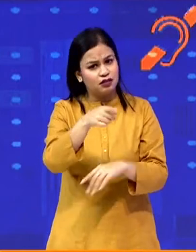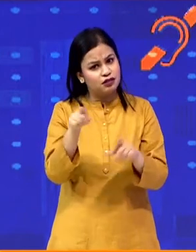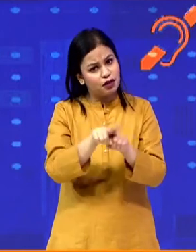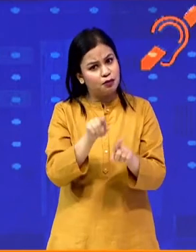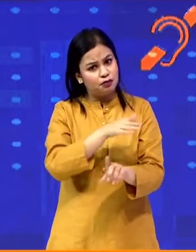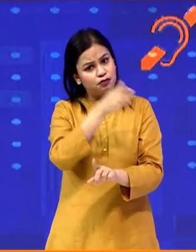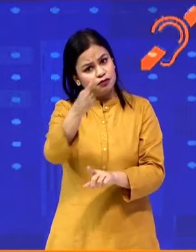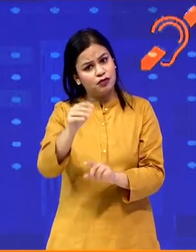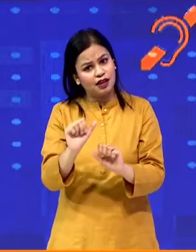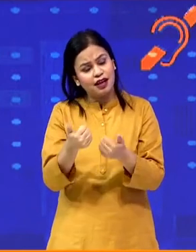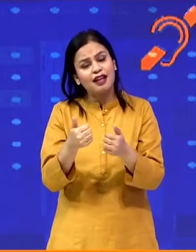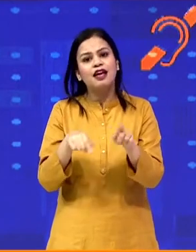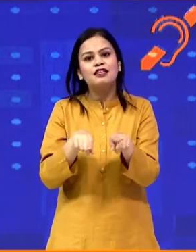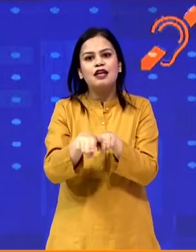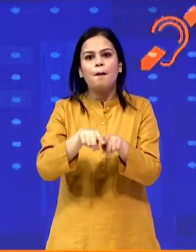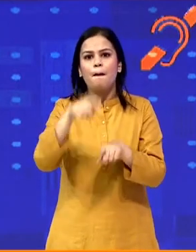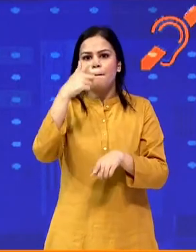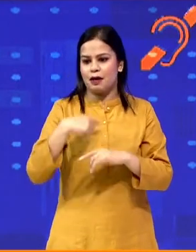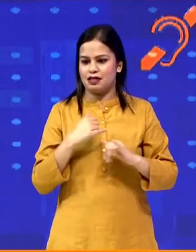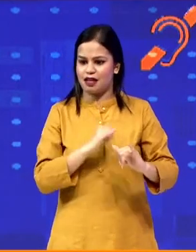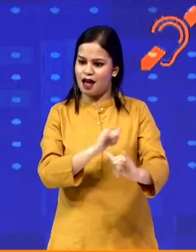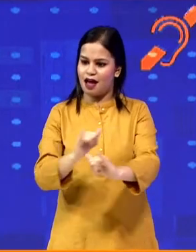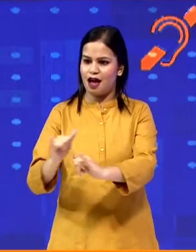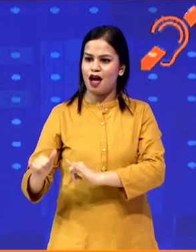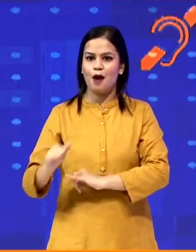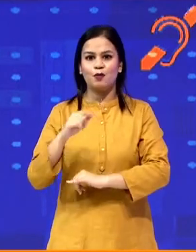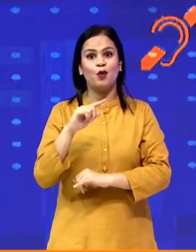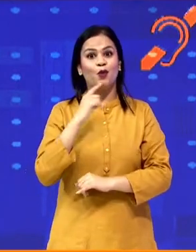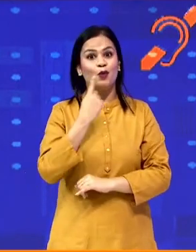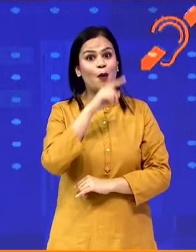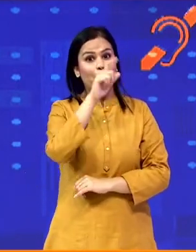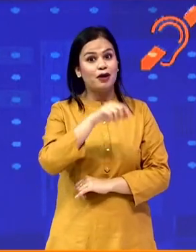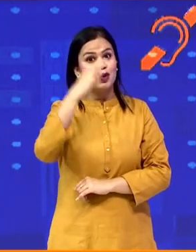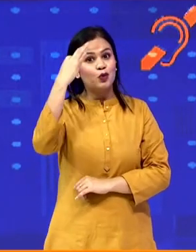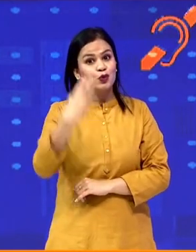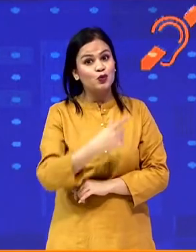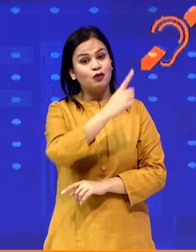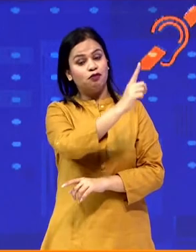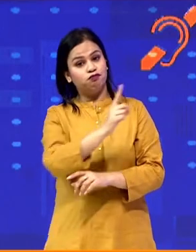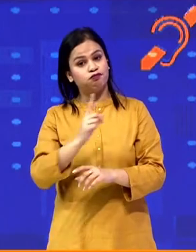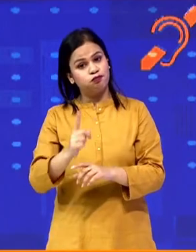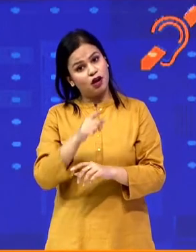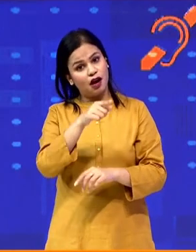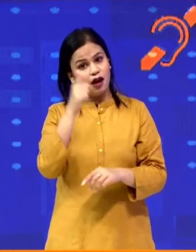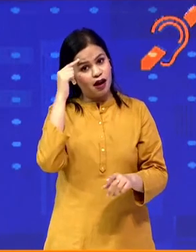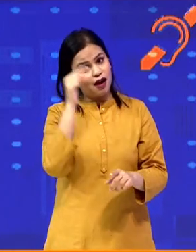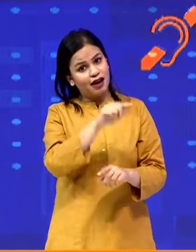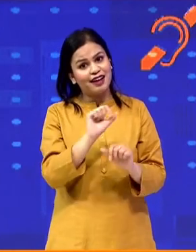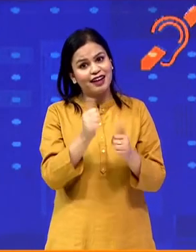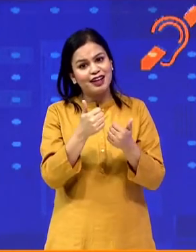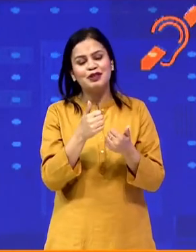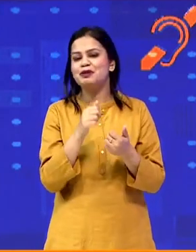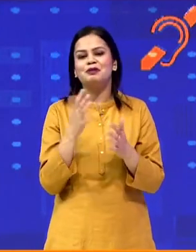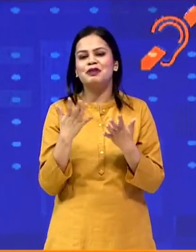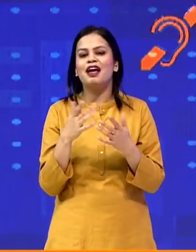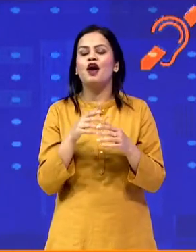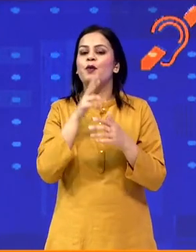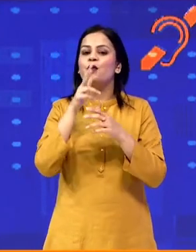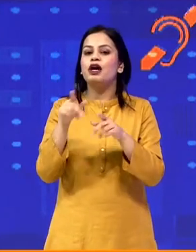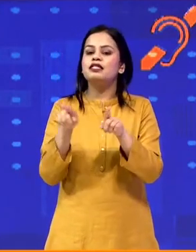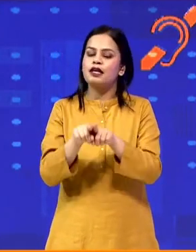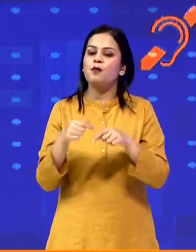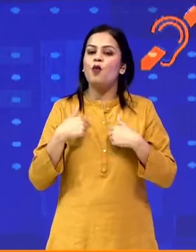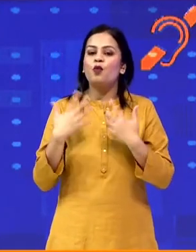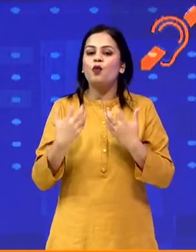हमारी आदत शुरू से बचपन से खुद कमाने की है दूसरों को खिलौने की हम किसी